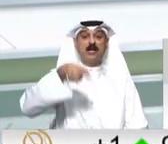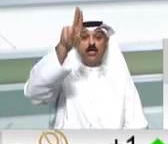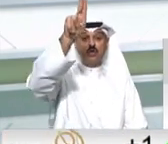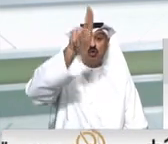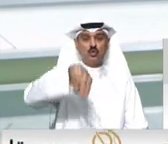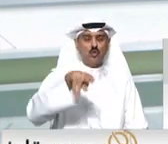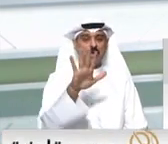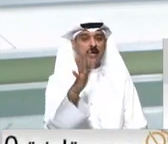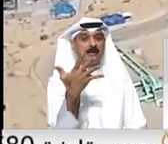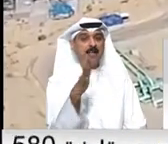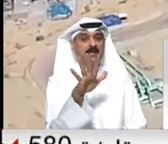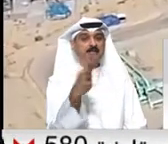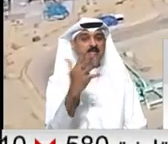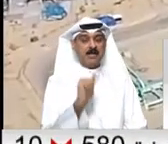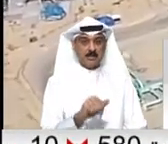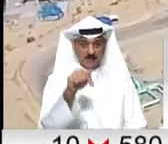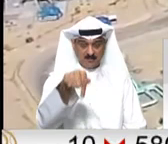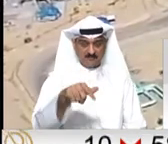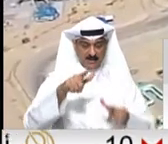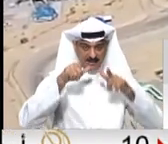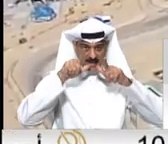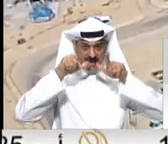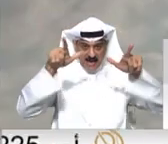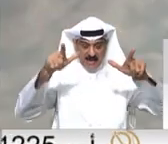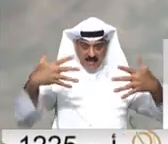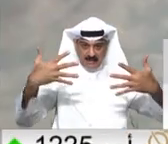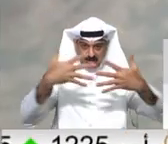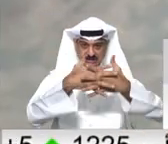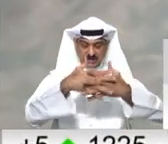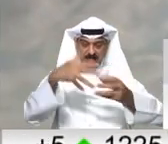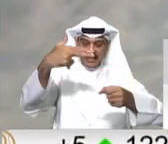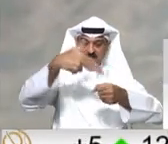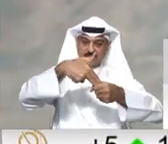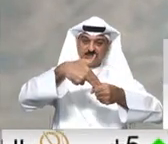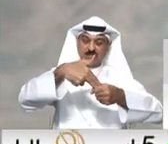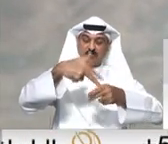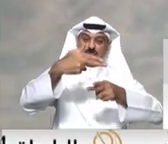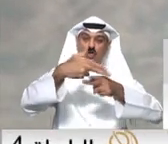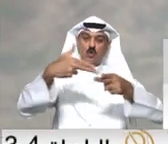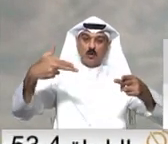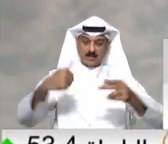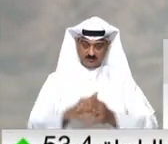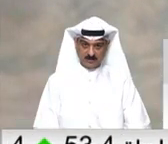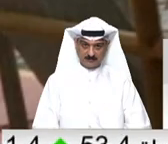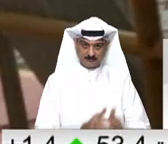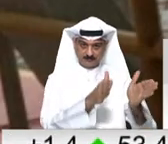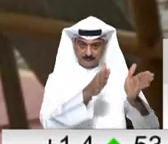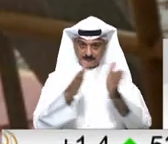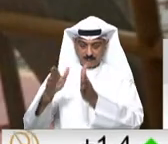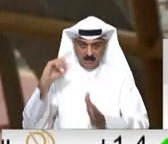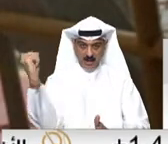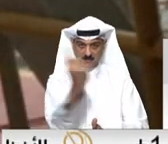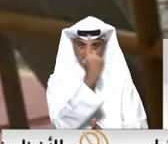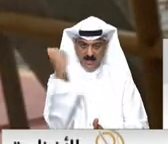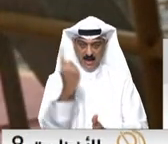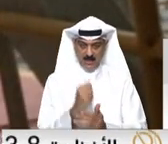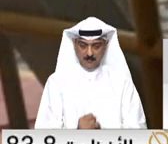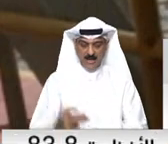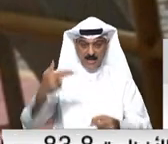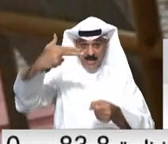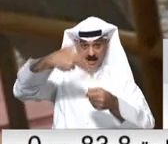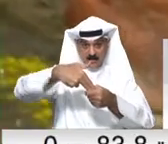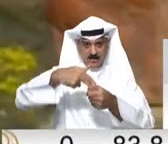و20 سنتا وفقا للسعر المعلن من قبل مؤسسة البترول الكويتية. أما عالميا فقد واصلت أسعار